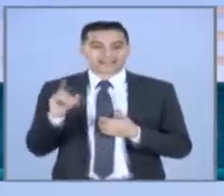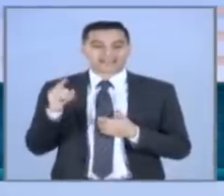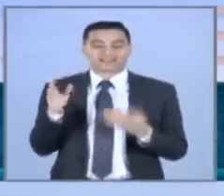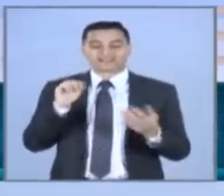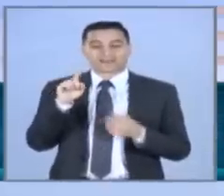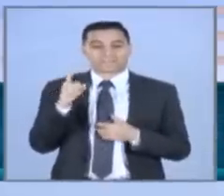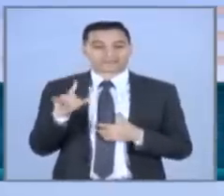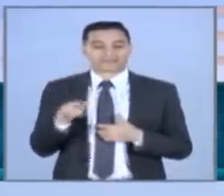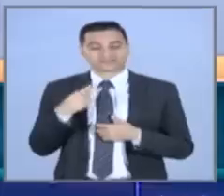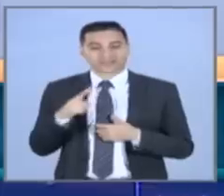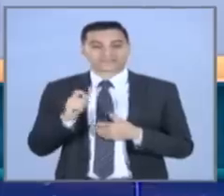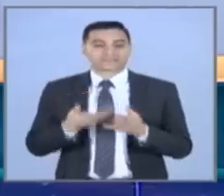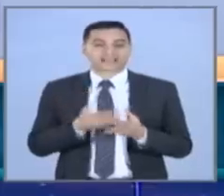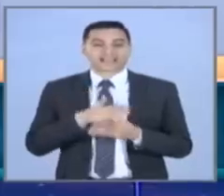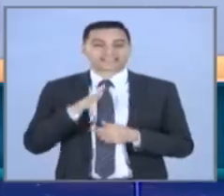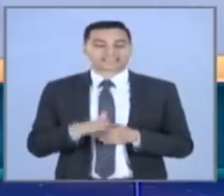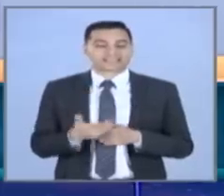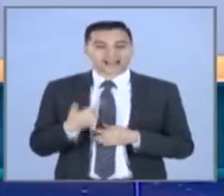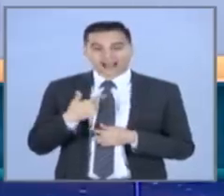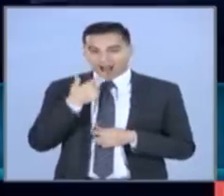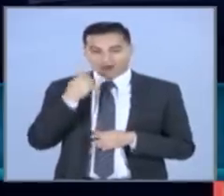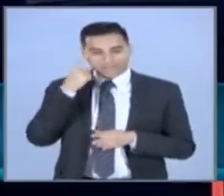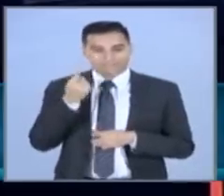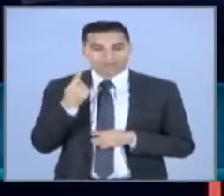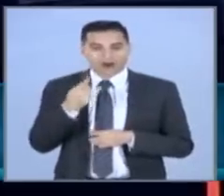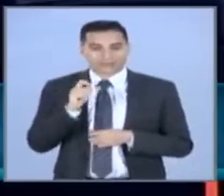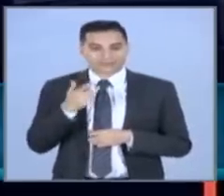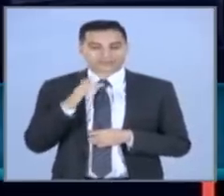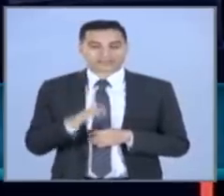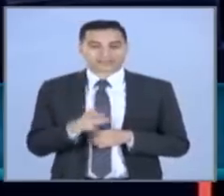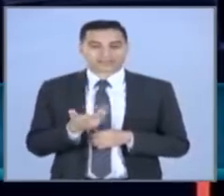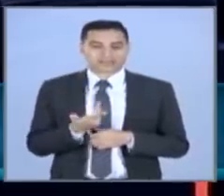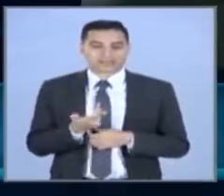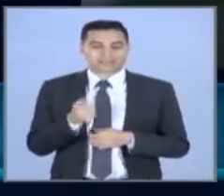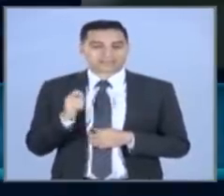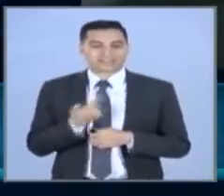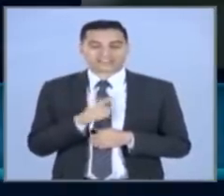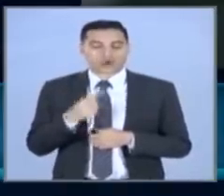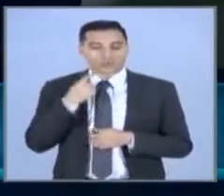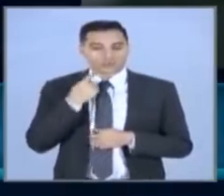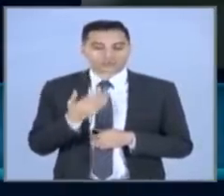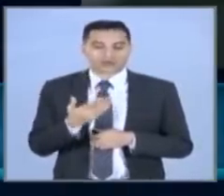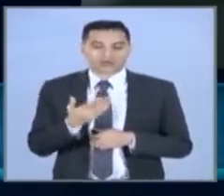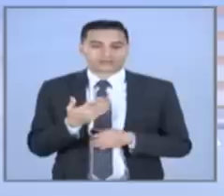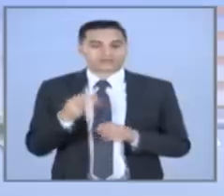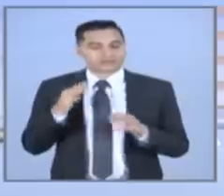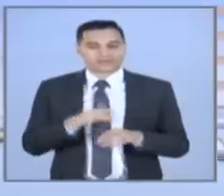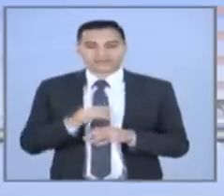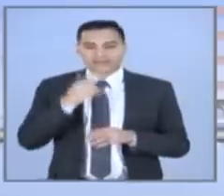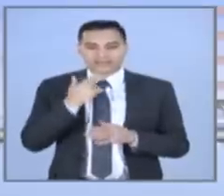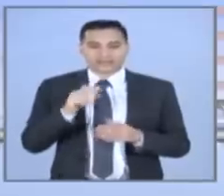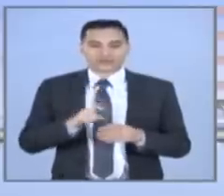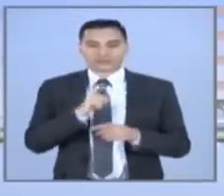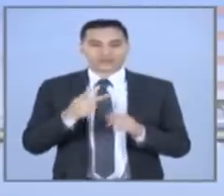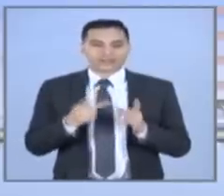أيوة سمير صبري. مستعجل ليه؟ ما أنا هديل لك المعلومات وهتفتكر، ما تستعجلش. هارد لك.